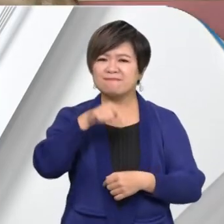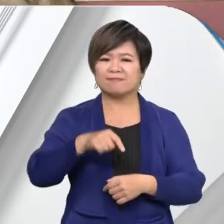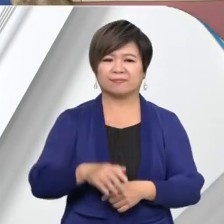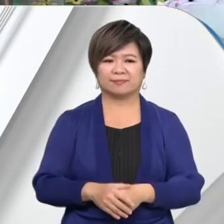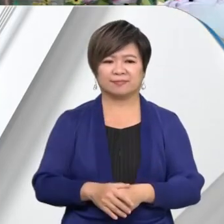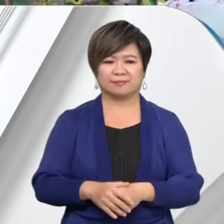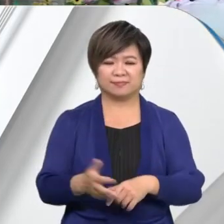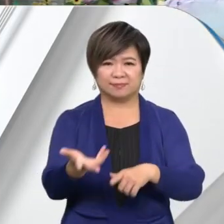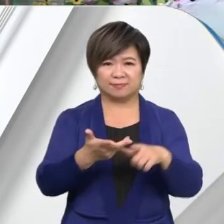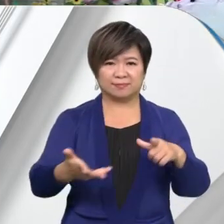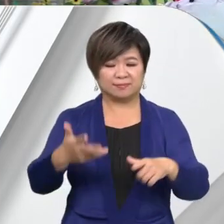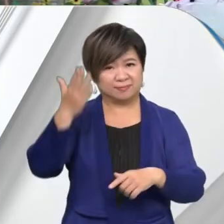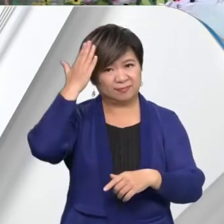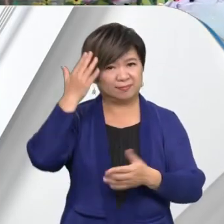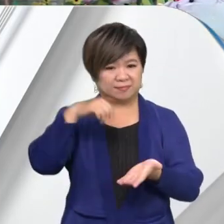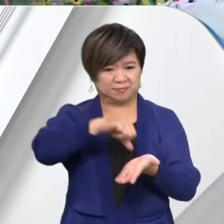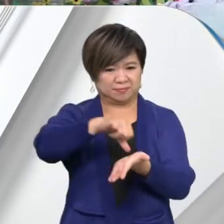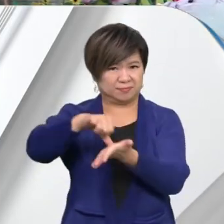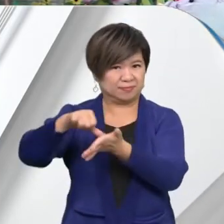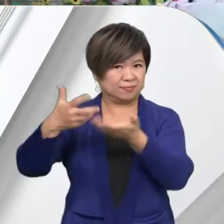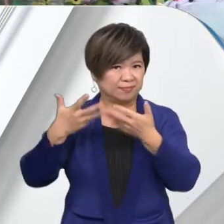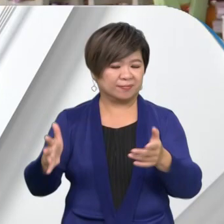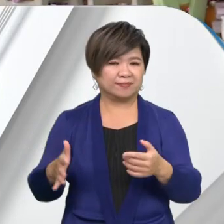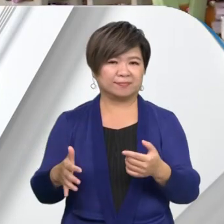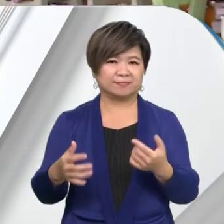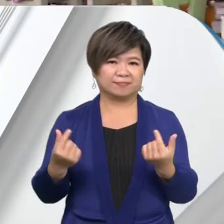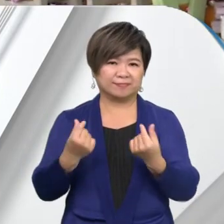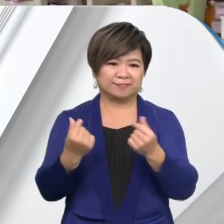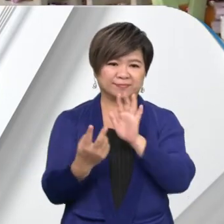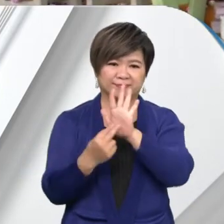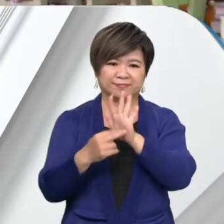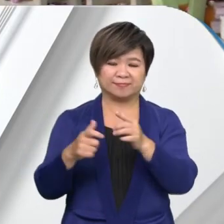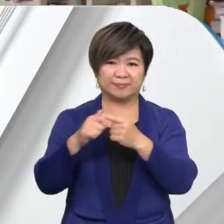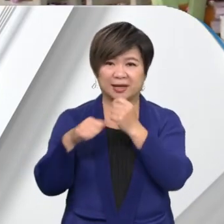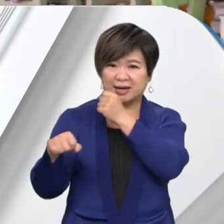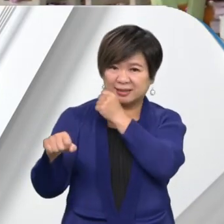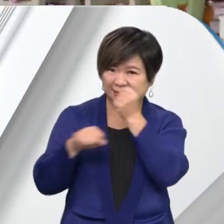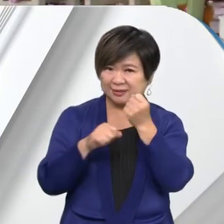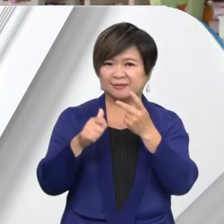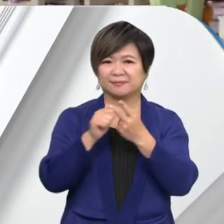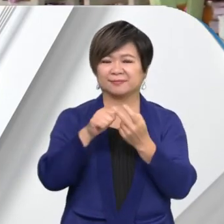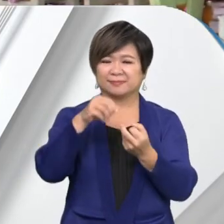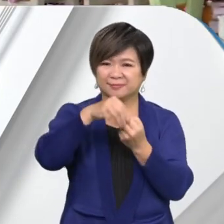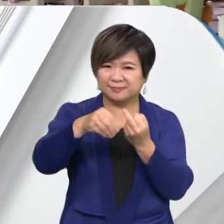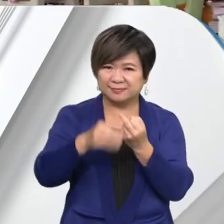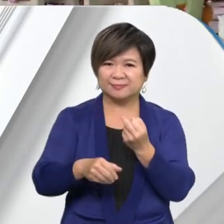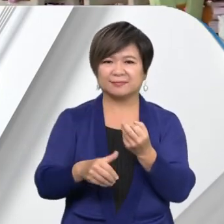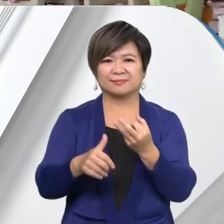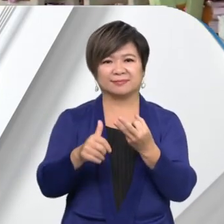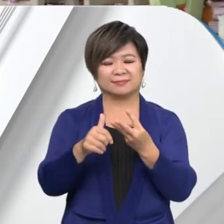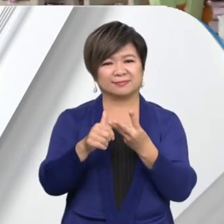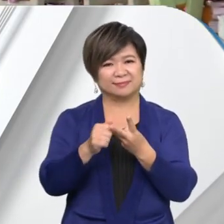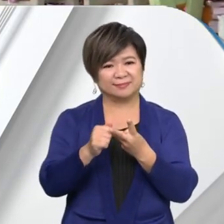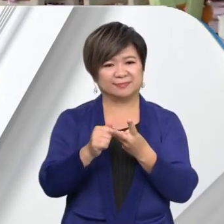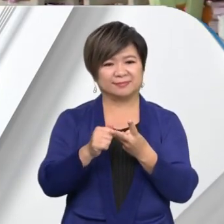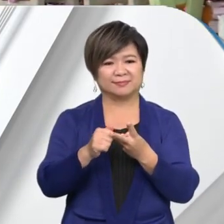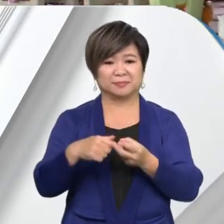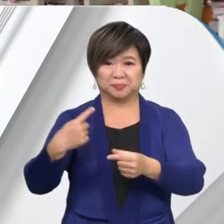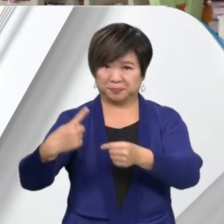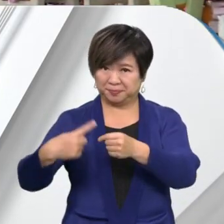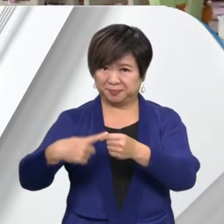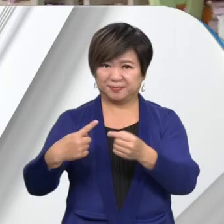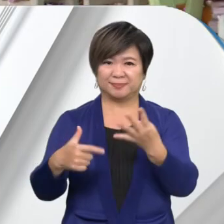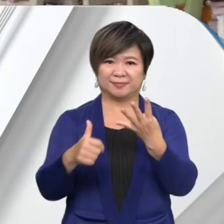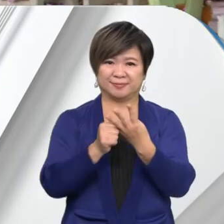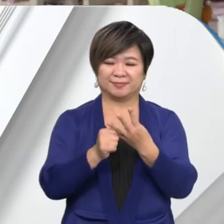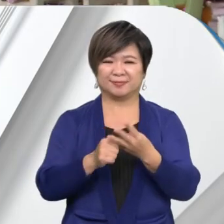种很多东西，有甘蔗、香蕉，还有蜜，